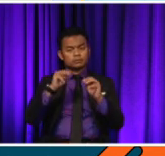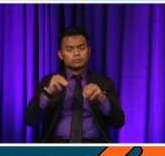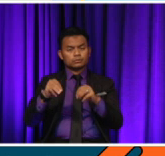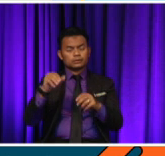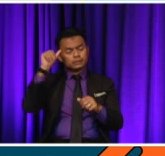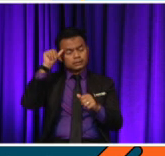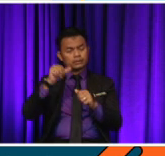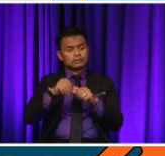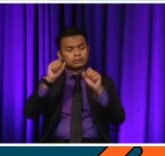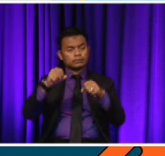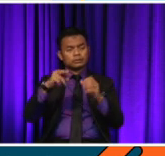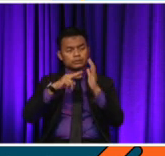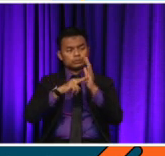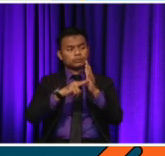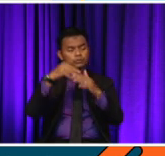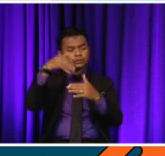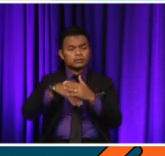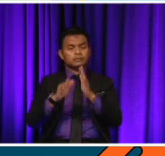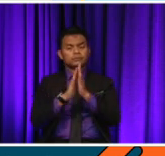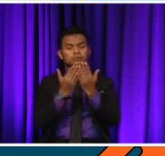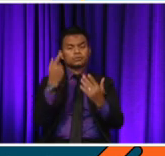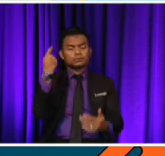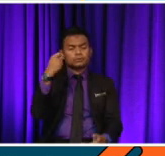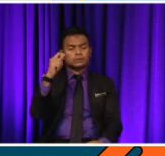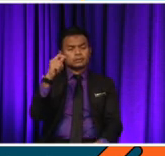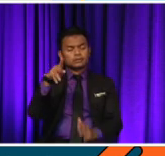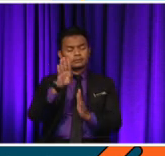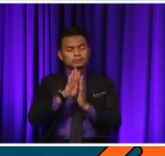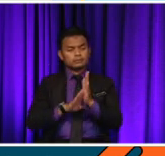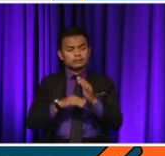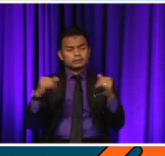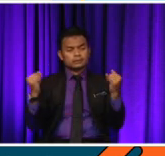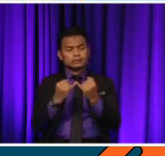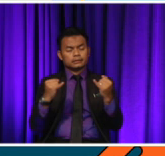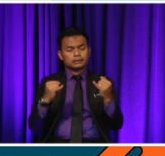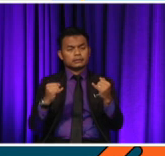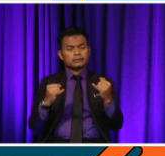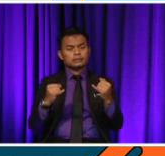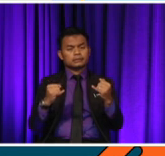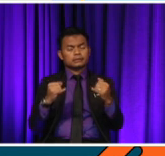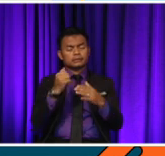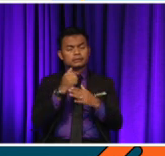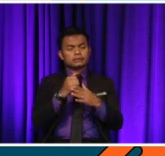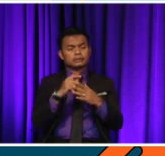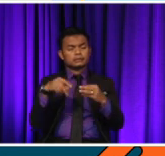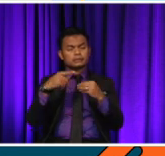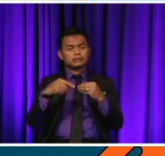boleh rujuk dalam buku teks Oke berkaitan tentang konsep keberkahan Oke